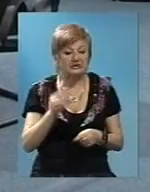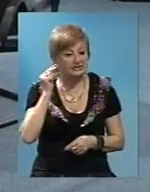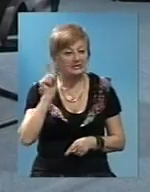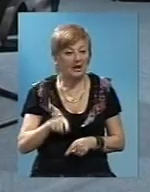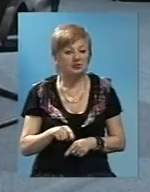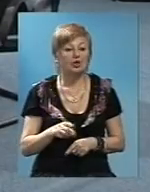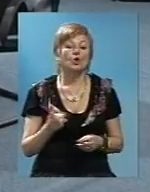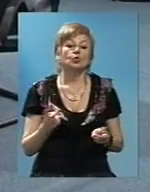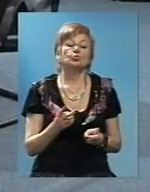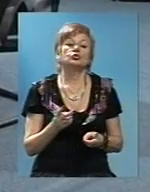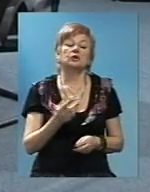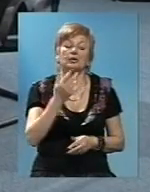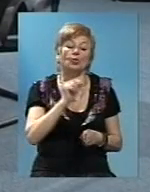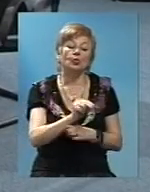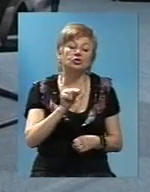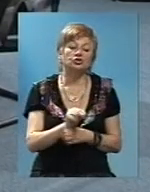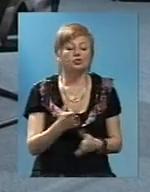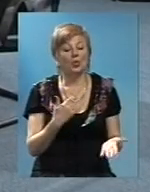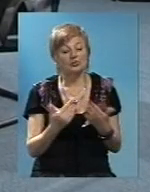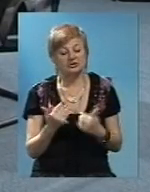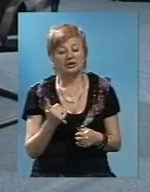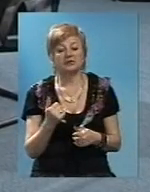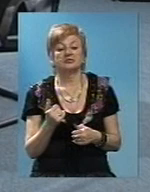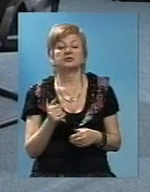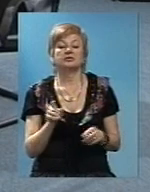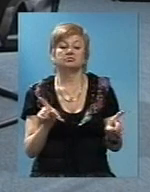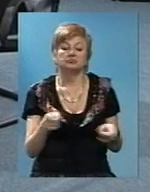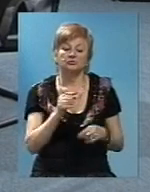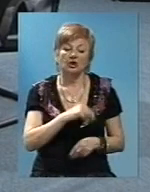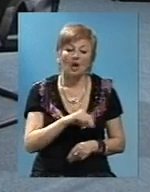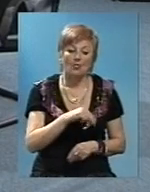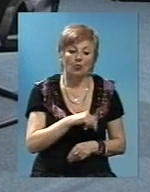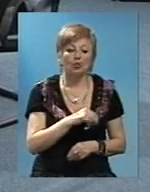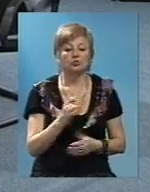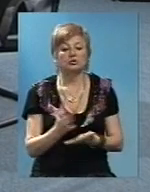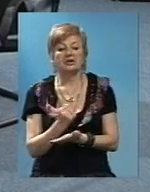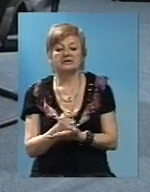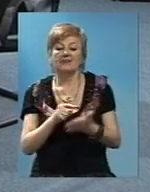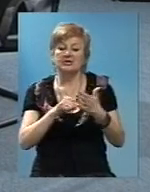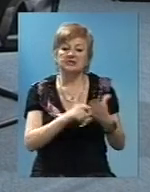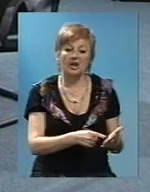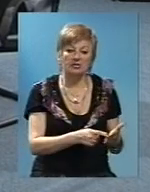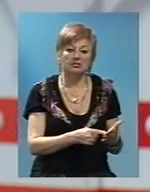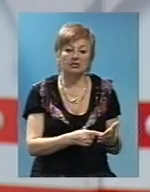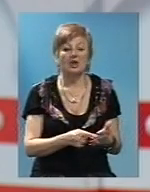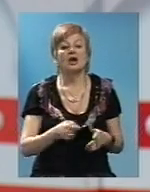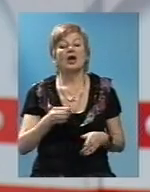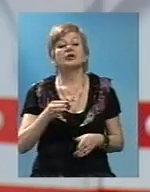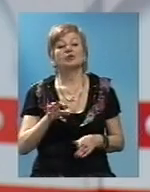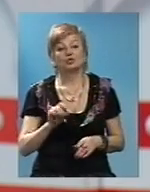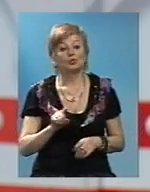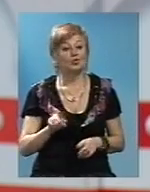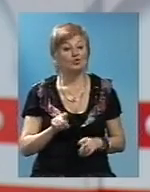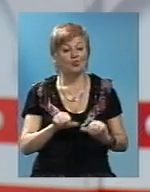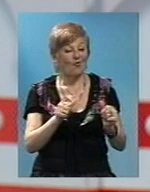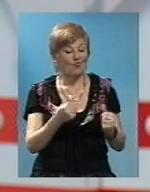навичок спілкуватися, навичок там організувати свою роботу, навичок там ставити цілі і їх досягати. А це все те, що в рамки формальної освіти